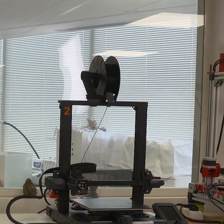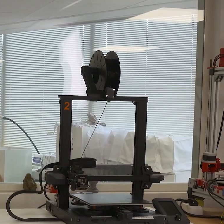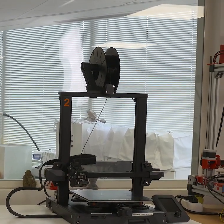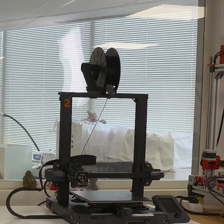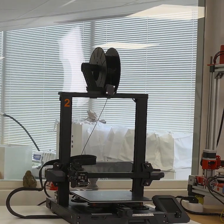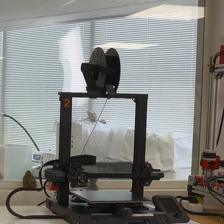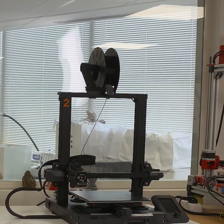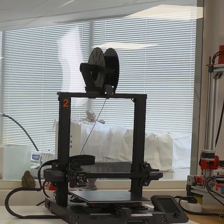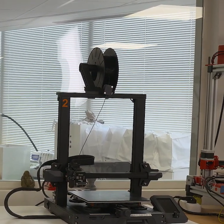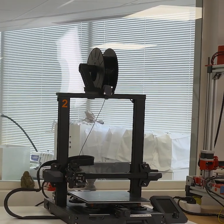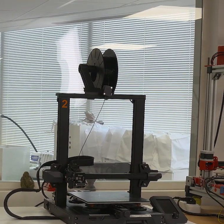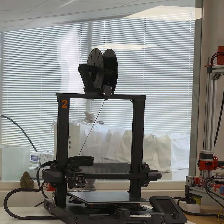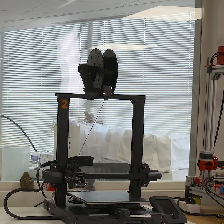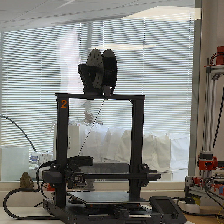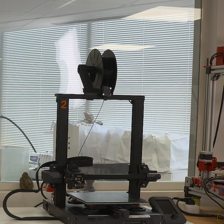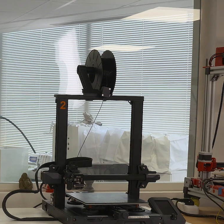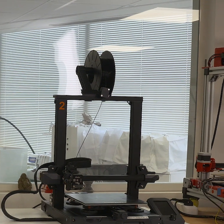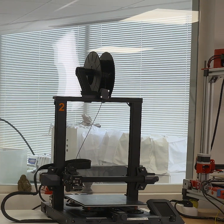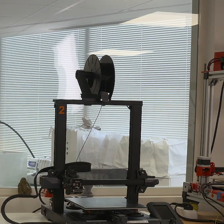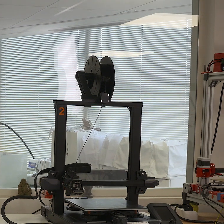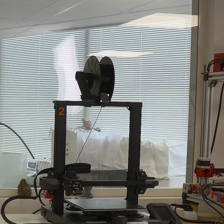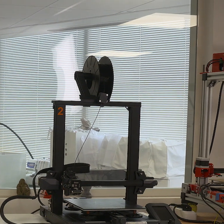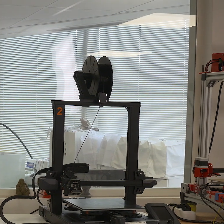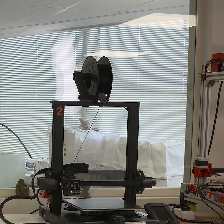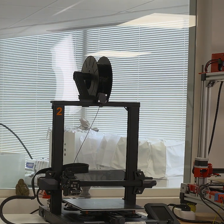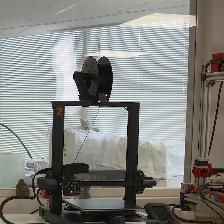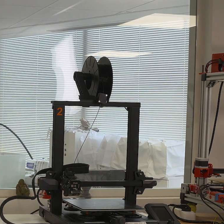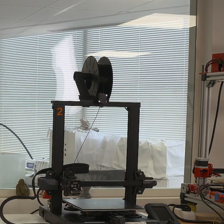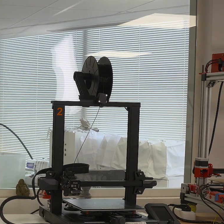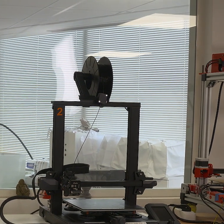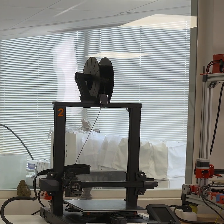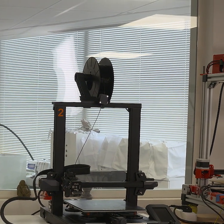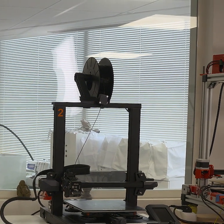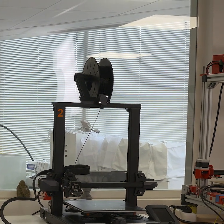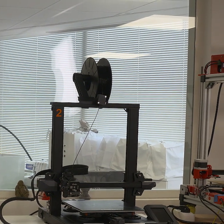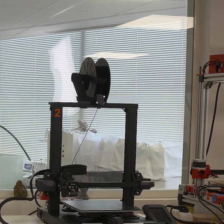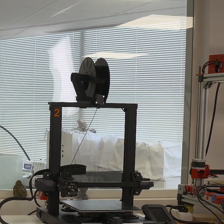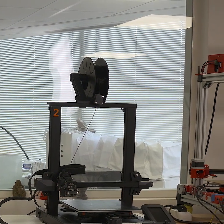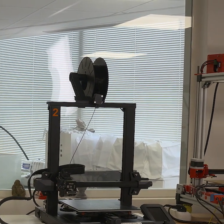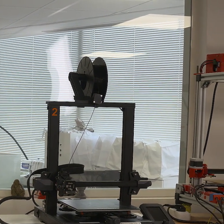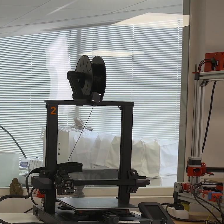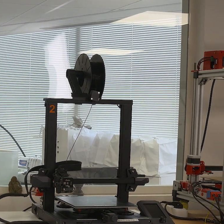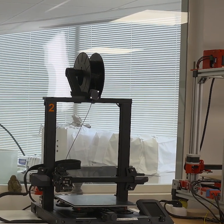Là, dans notre cas, le modèle colle bien au plateau, c'est qu'elle est correctement réglée et tout va bien.